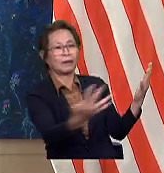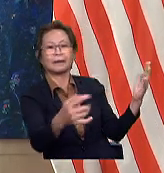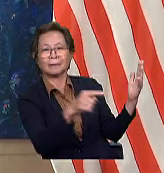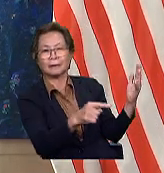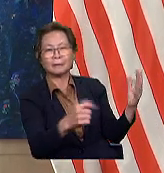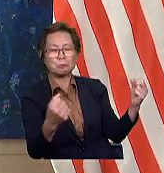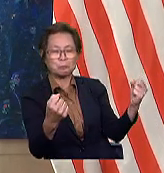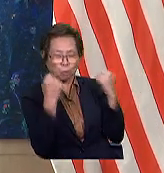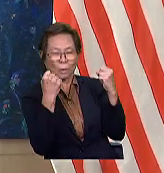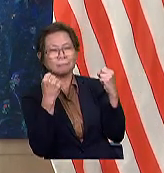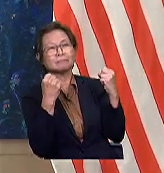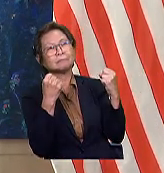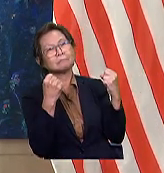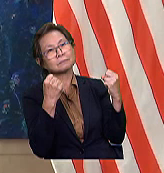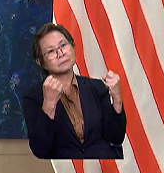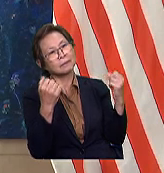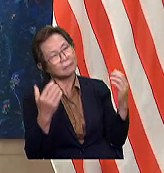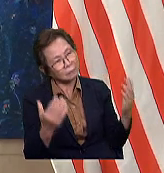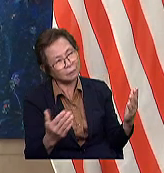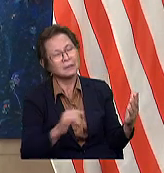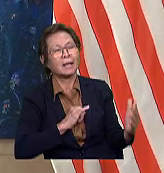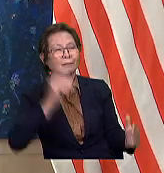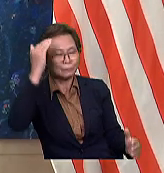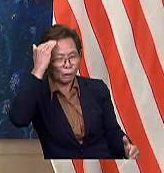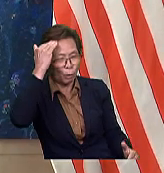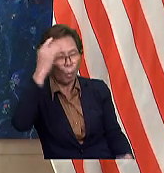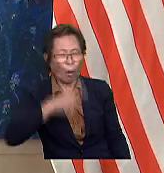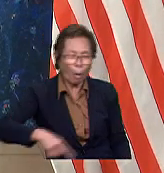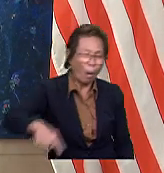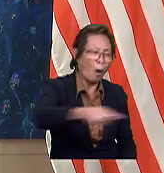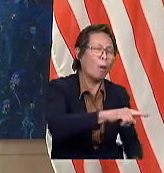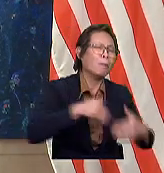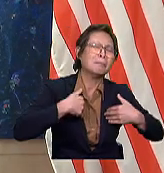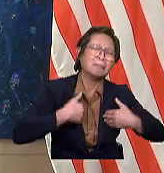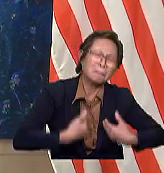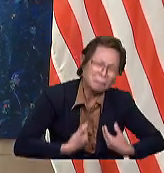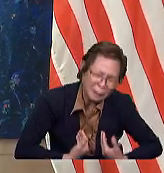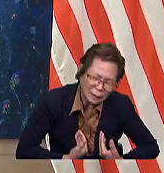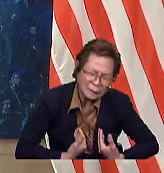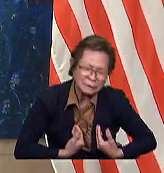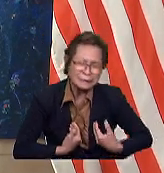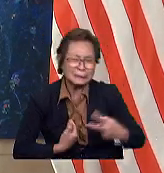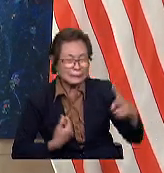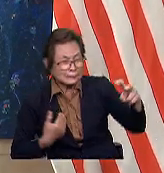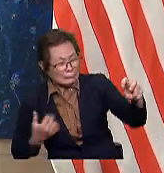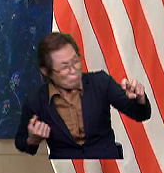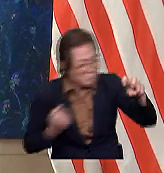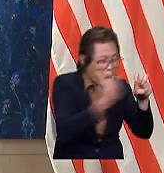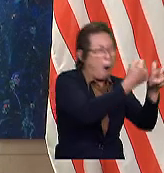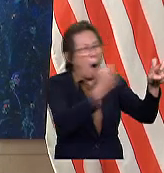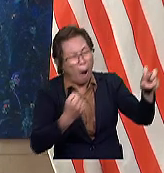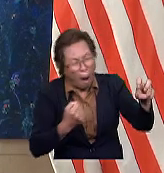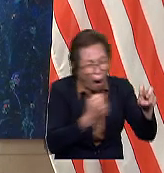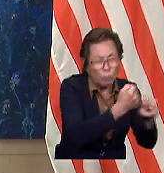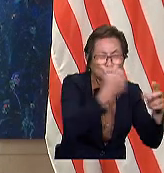hai bertabahlah Hai Saya tahu anda semua penat berperang melawan by Resti sejak lebih